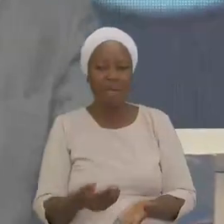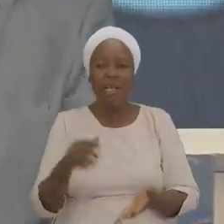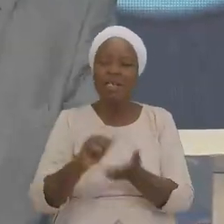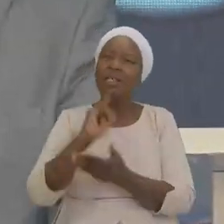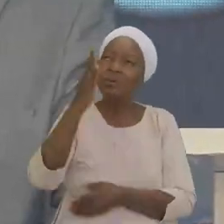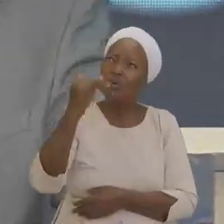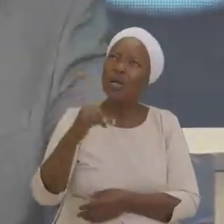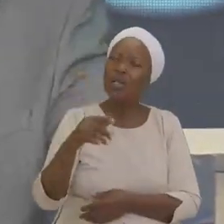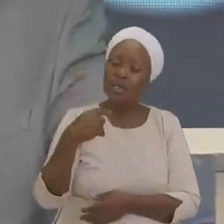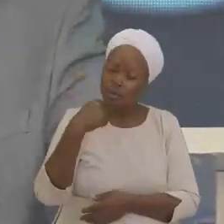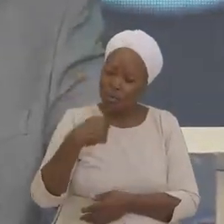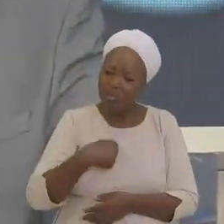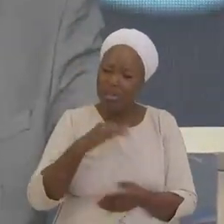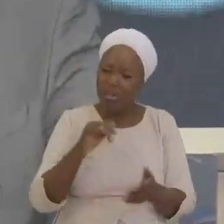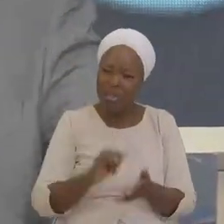oublié.